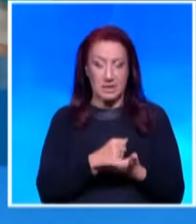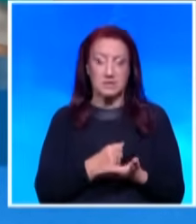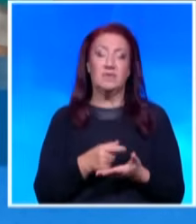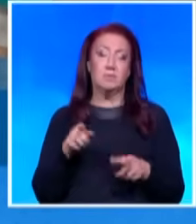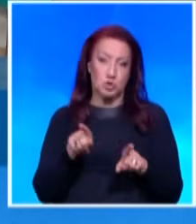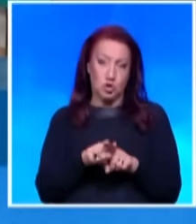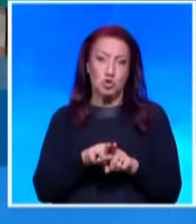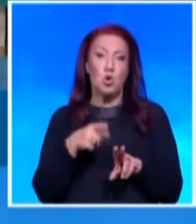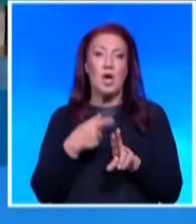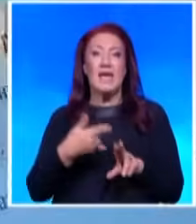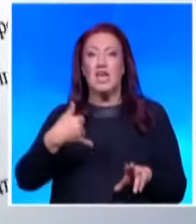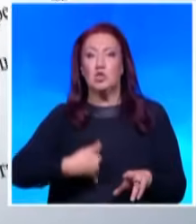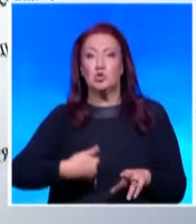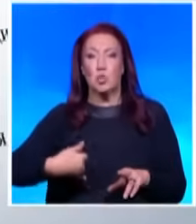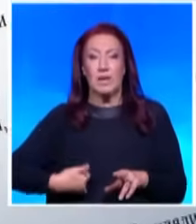инсулин.